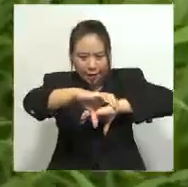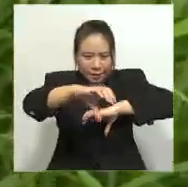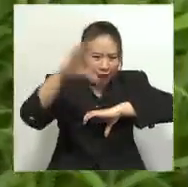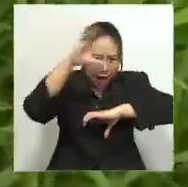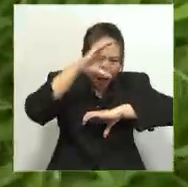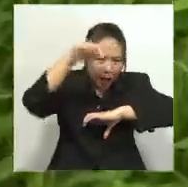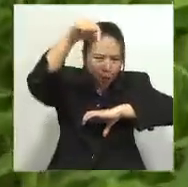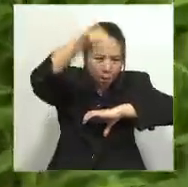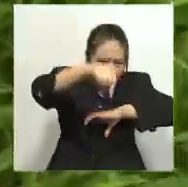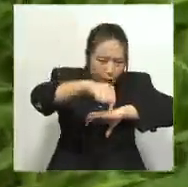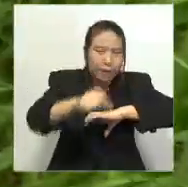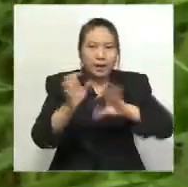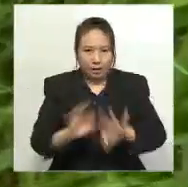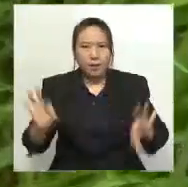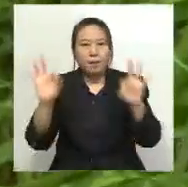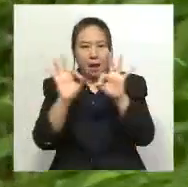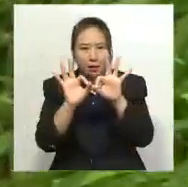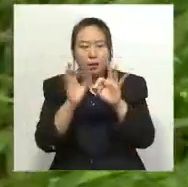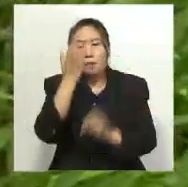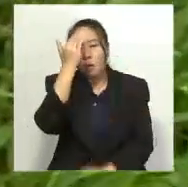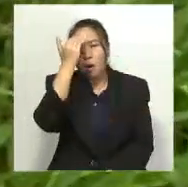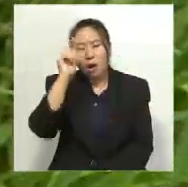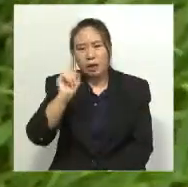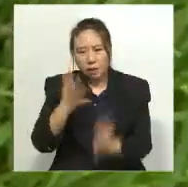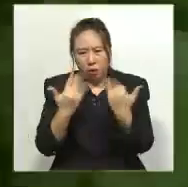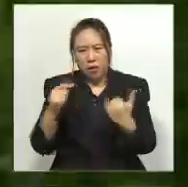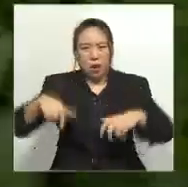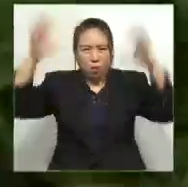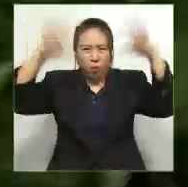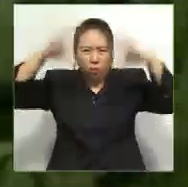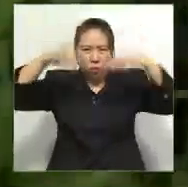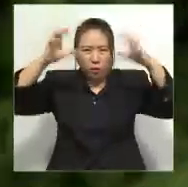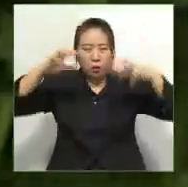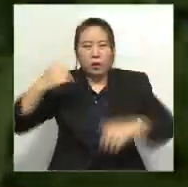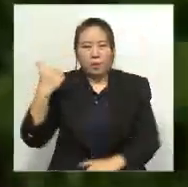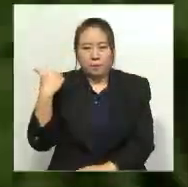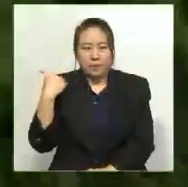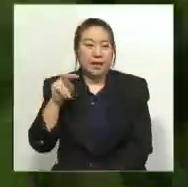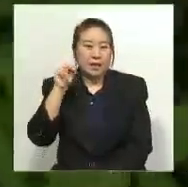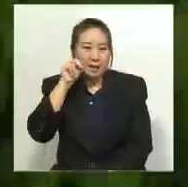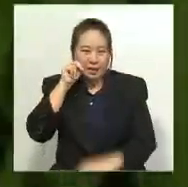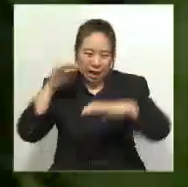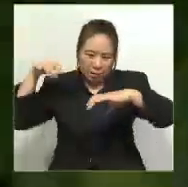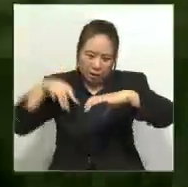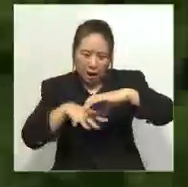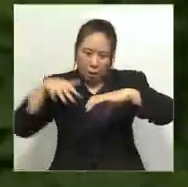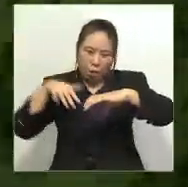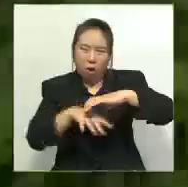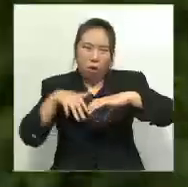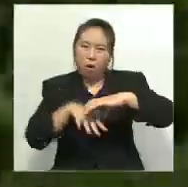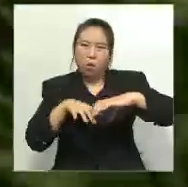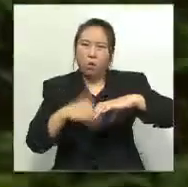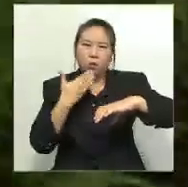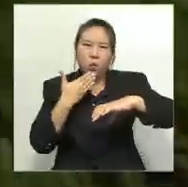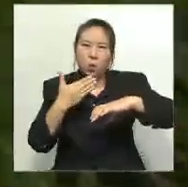ำคัญมากๆและเป็นอีกความหวังเนื่องจากในพื้นที่ยังคงมีฝนตกหนักต่อเนื่องส่งผลให้น้ำไหลเข้าถ้ำตลอดเวลาการระบ